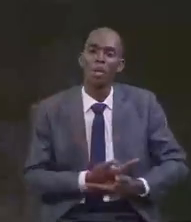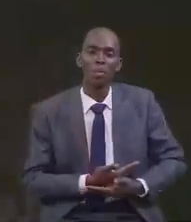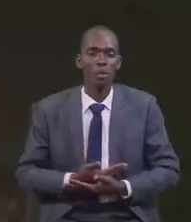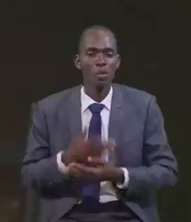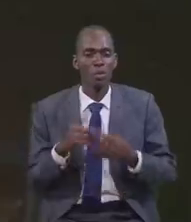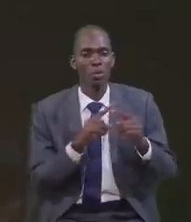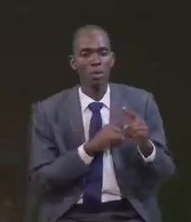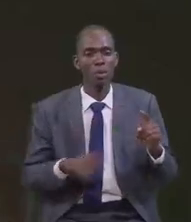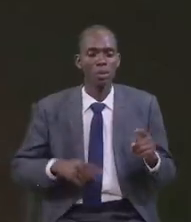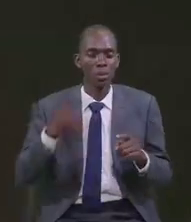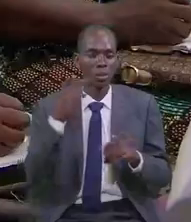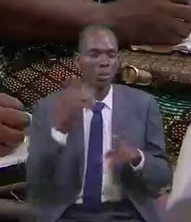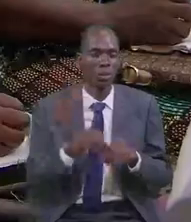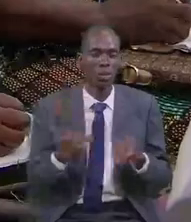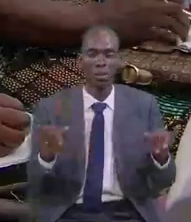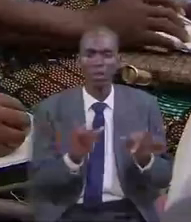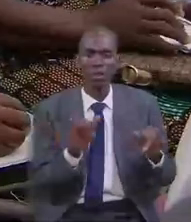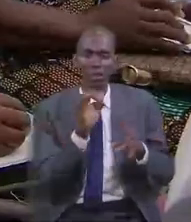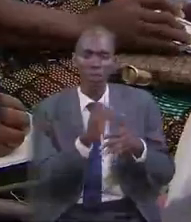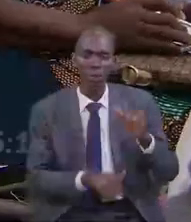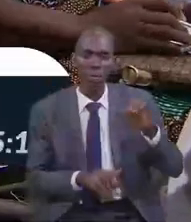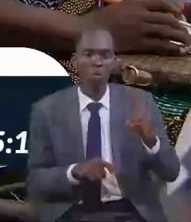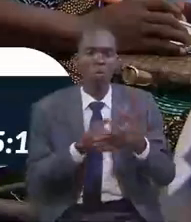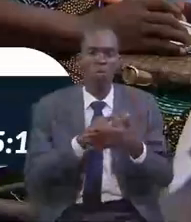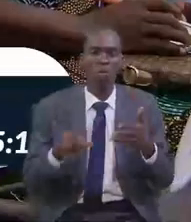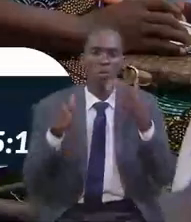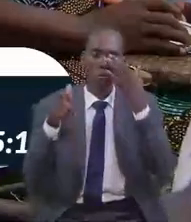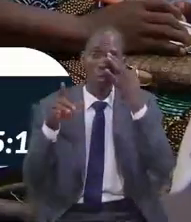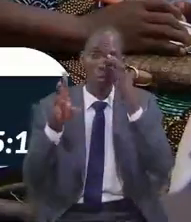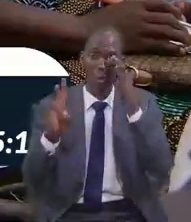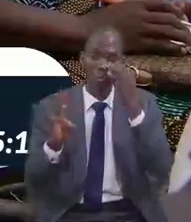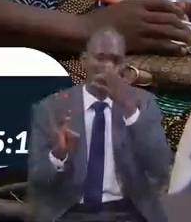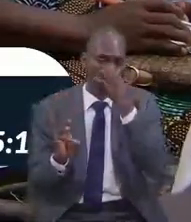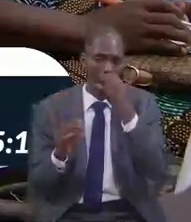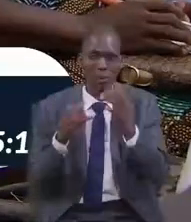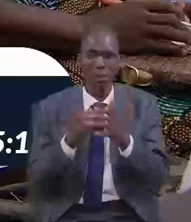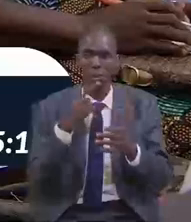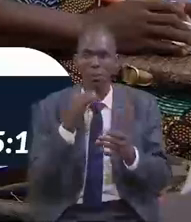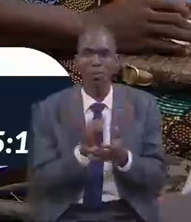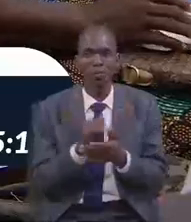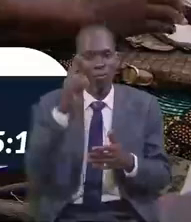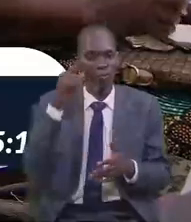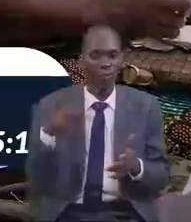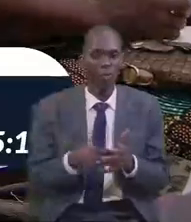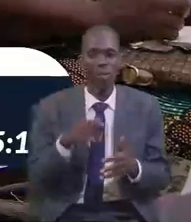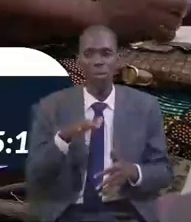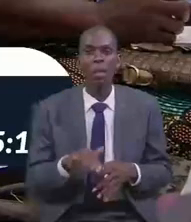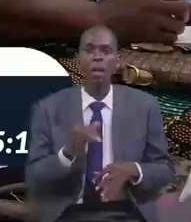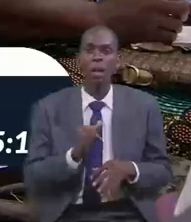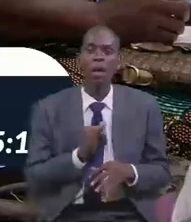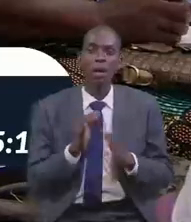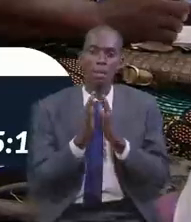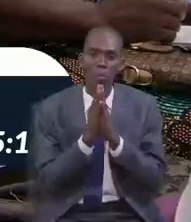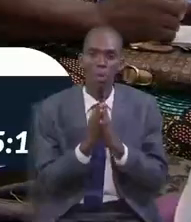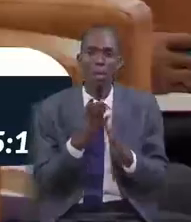le verset 27. Verset 27. C'était pour cet enfant que je priais, et